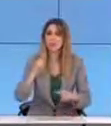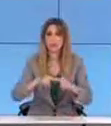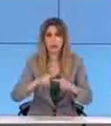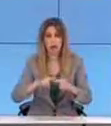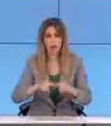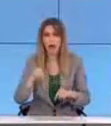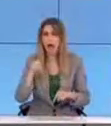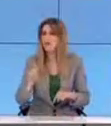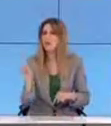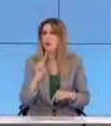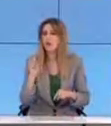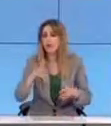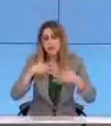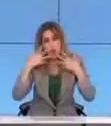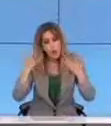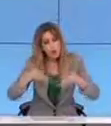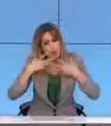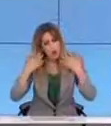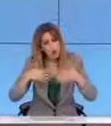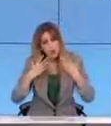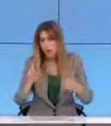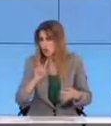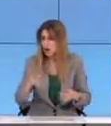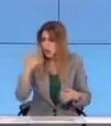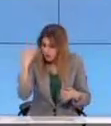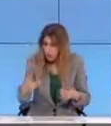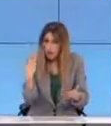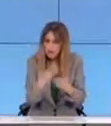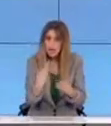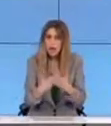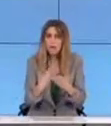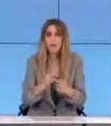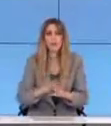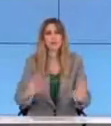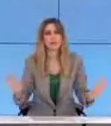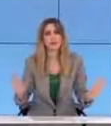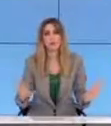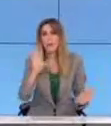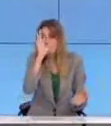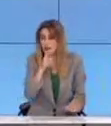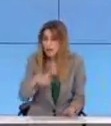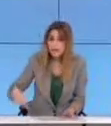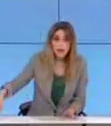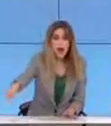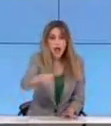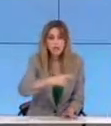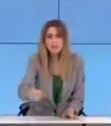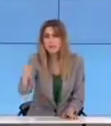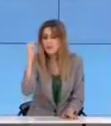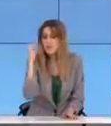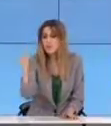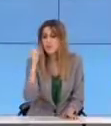τύπης σε κάτι τέτοιο. Είναι απολύτως κυριολεκτικό, δεν το λέμε για να σας κολακεύσουμε. Είσαστε η βαριά βιομηχανία του